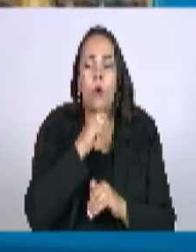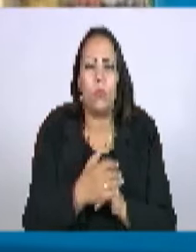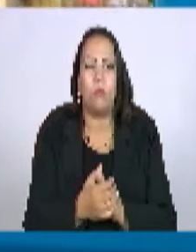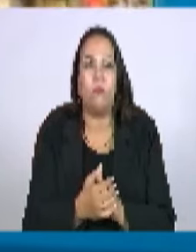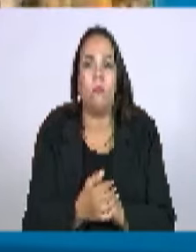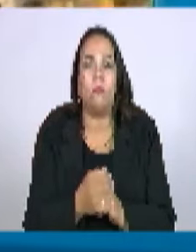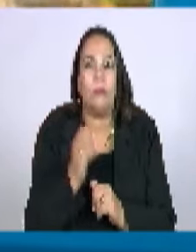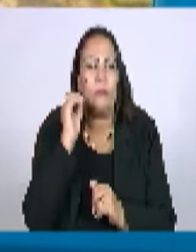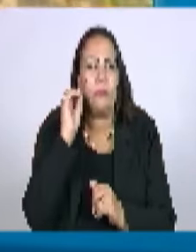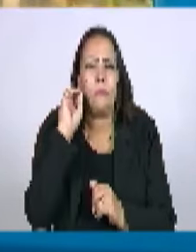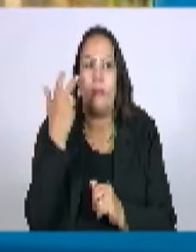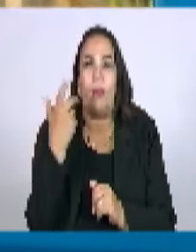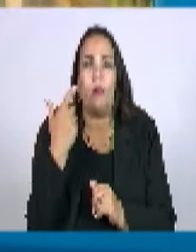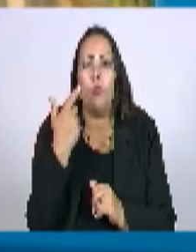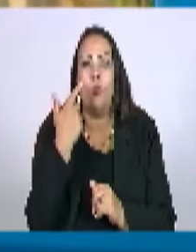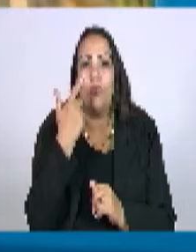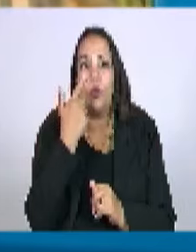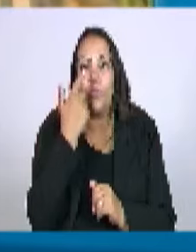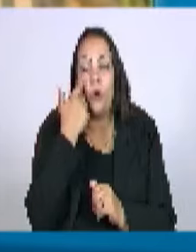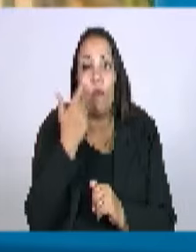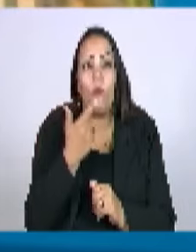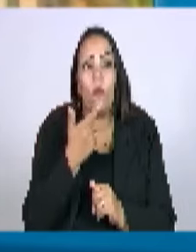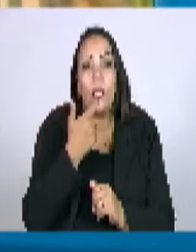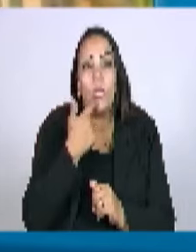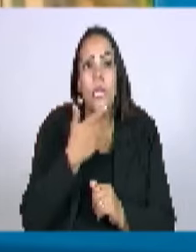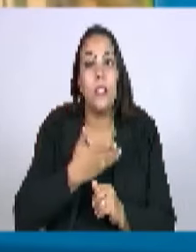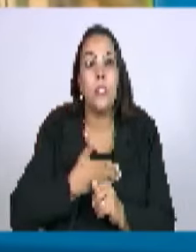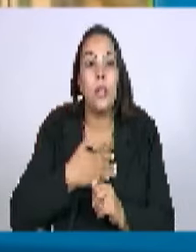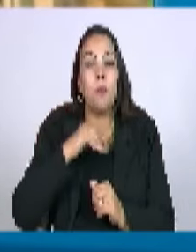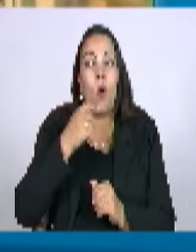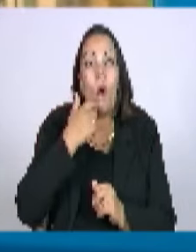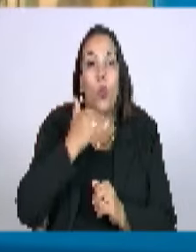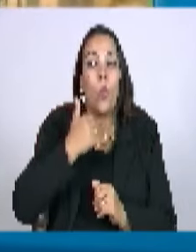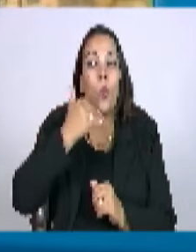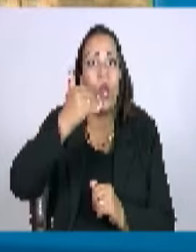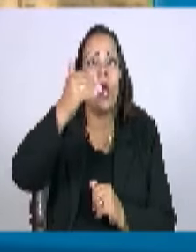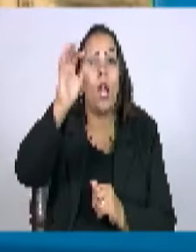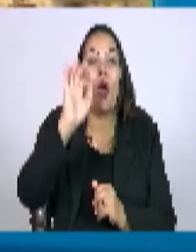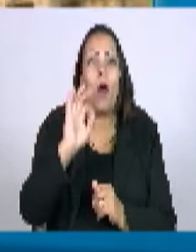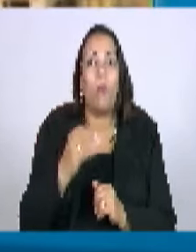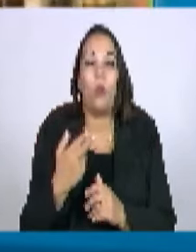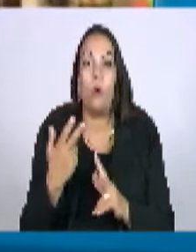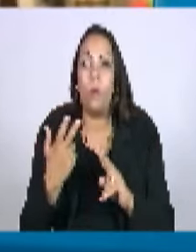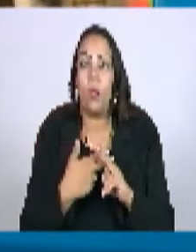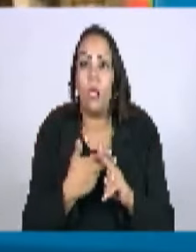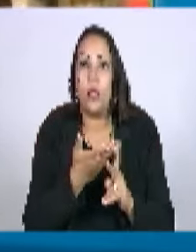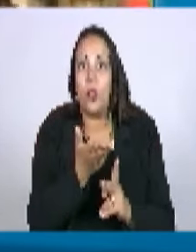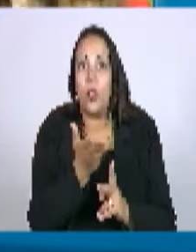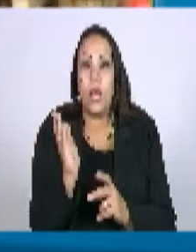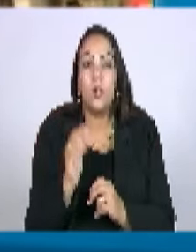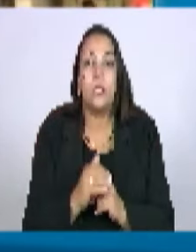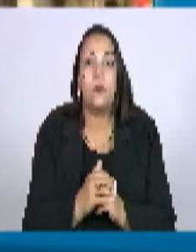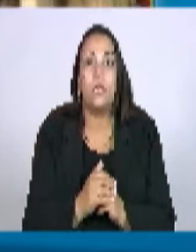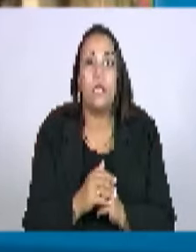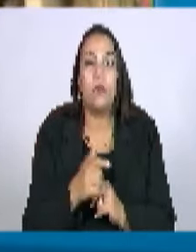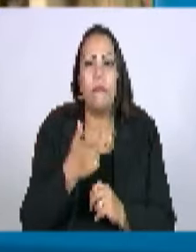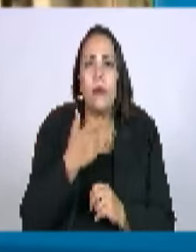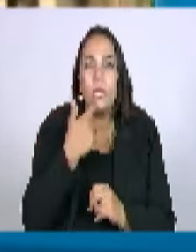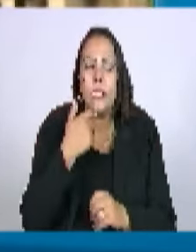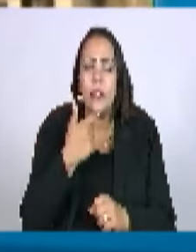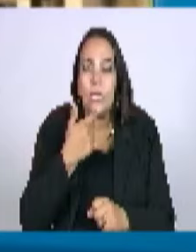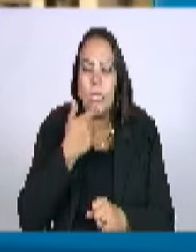مسنه يعني العمر كبر بيها جدا والناس اللي في سن